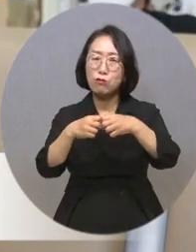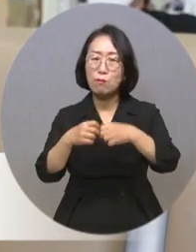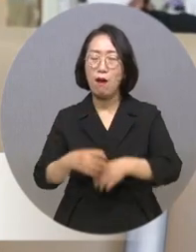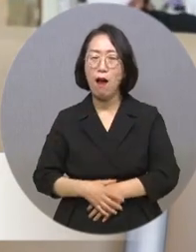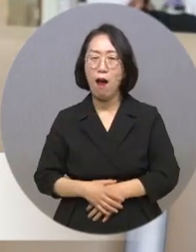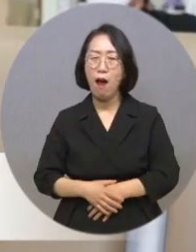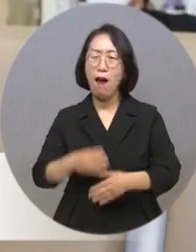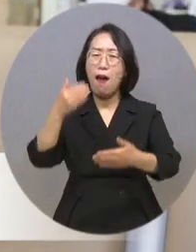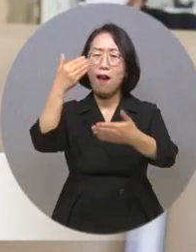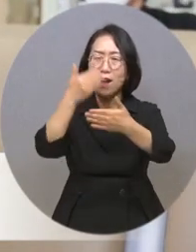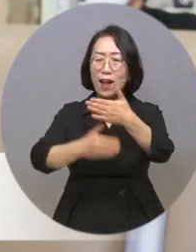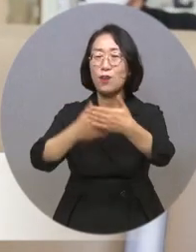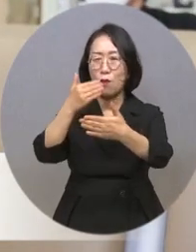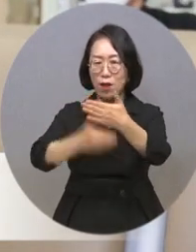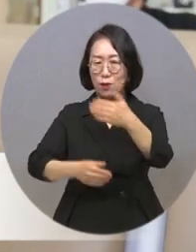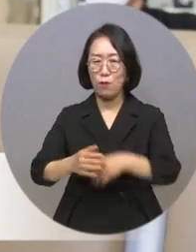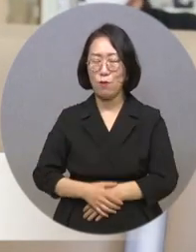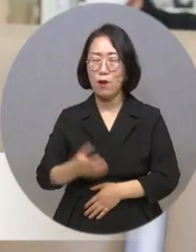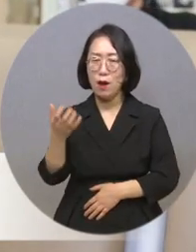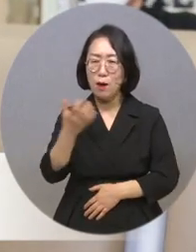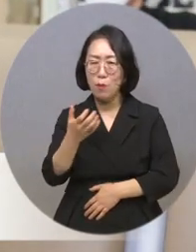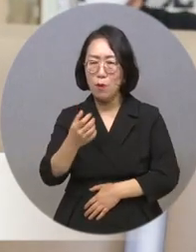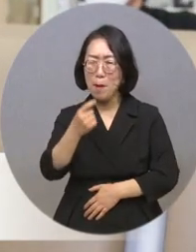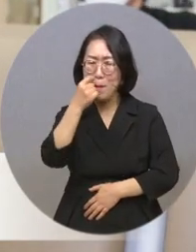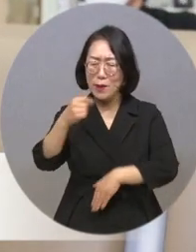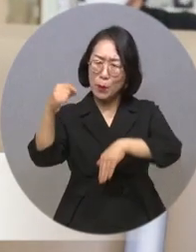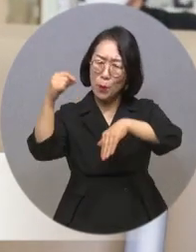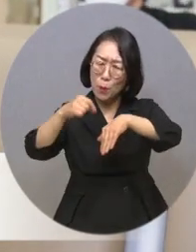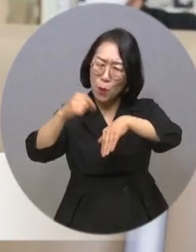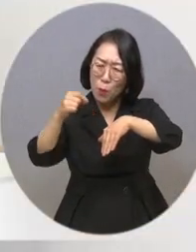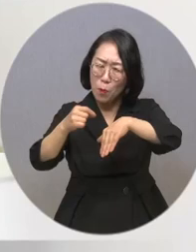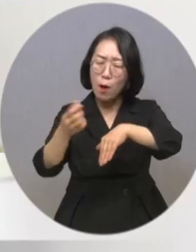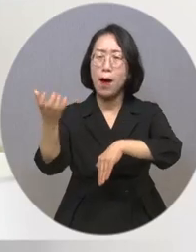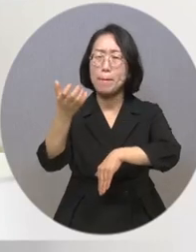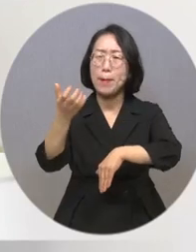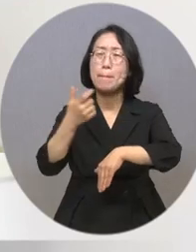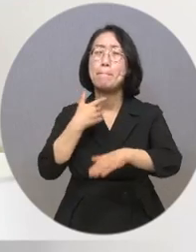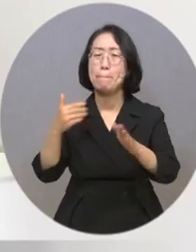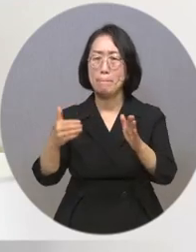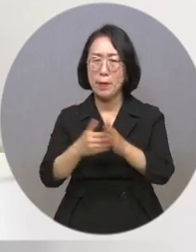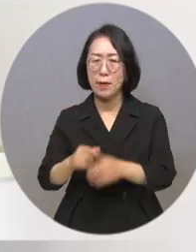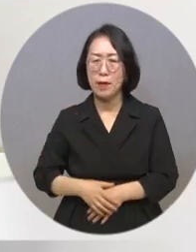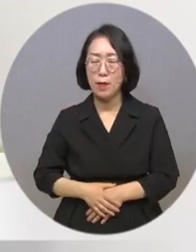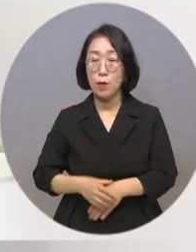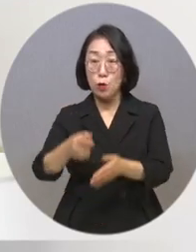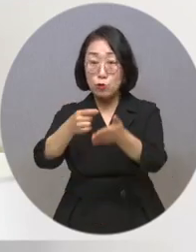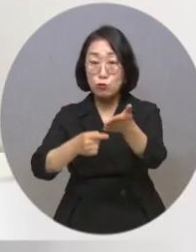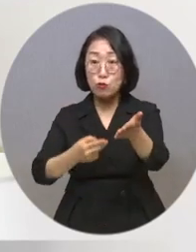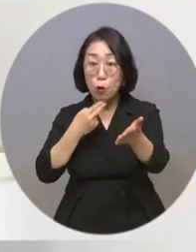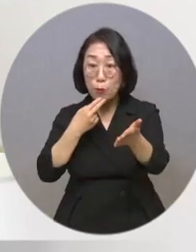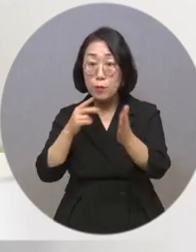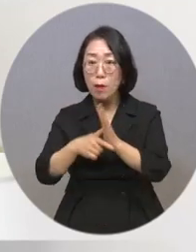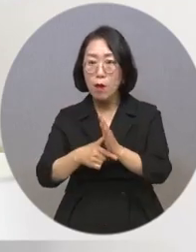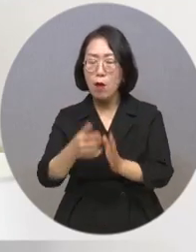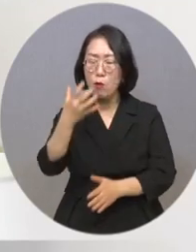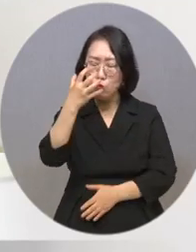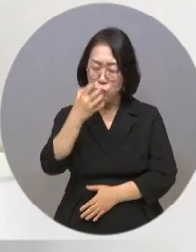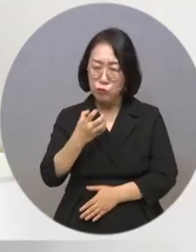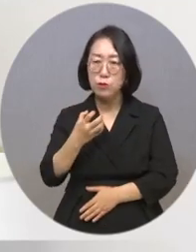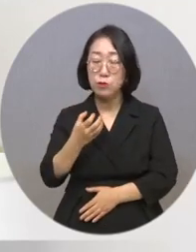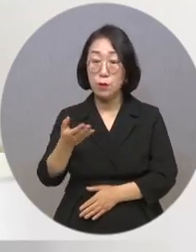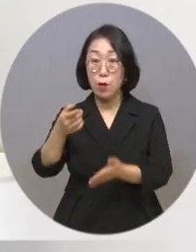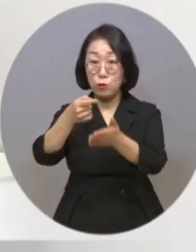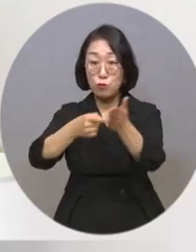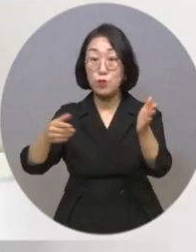그러면 여기 깎아져서 그때는 바늘로 꾸고 쉬시는 거지 아팠었는데 그때는 좀 안 했을 때는 물증까지 올라 그랬는데 하고